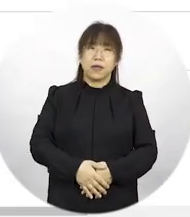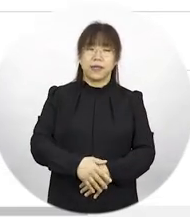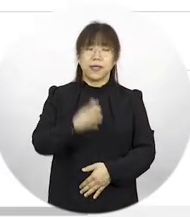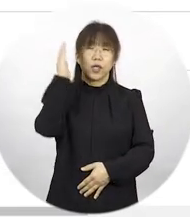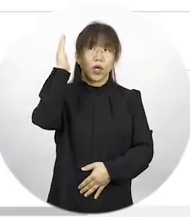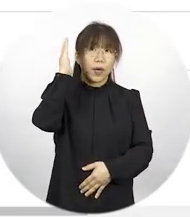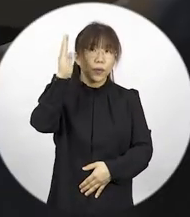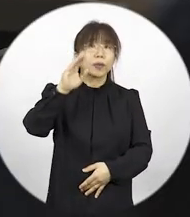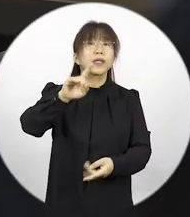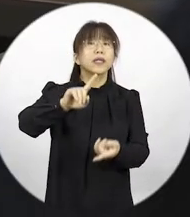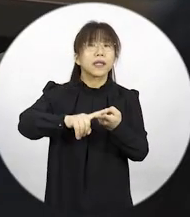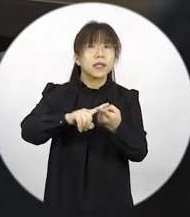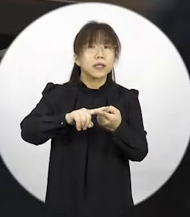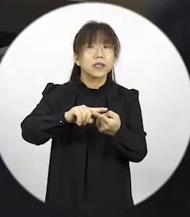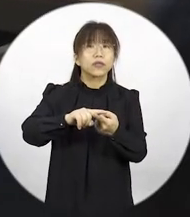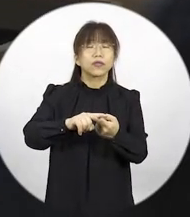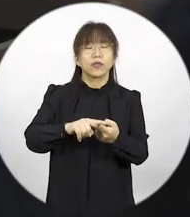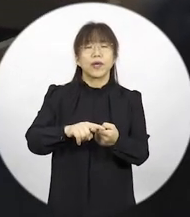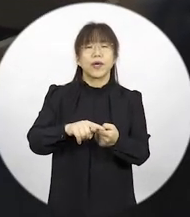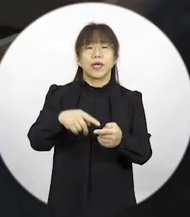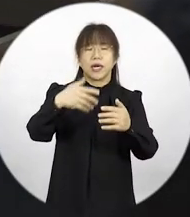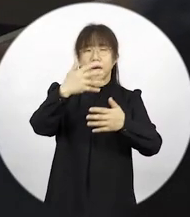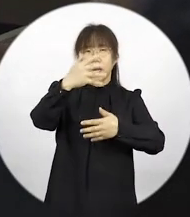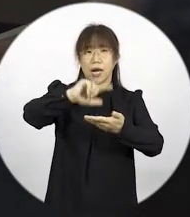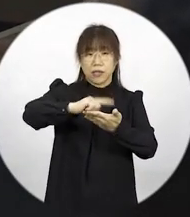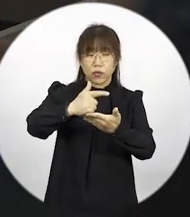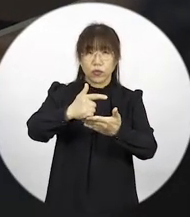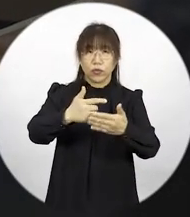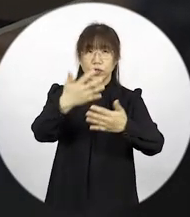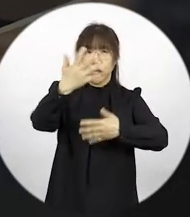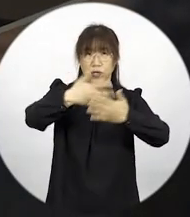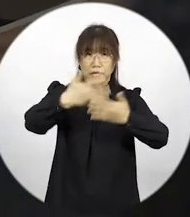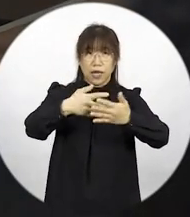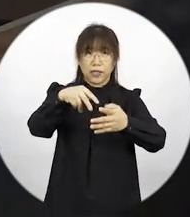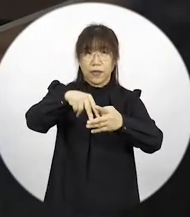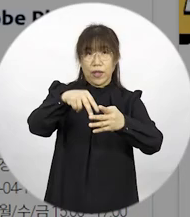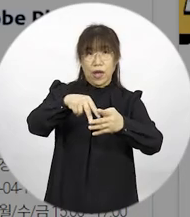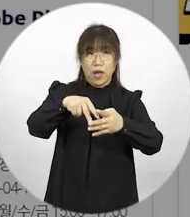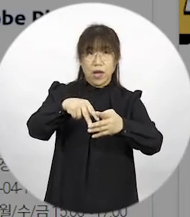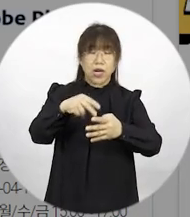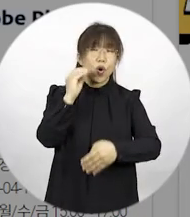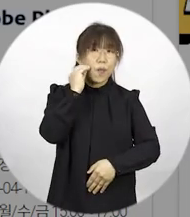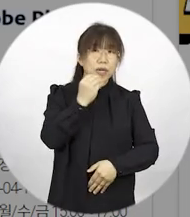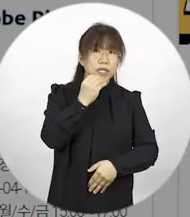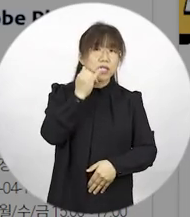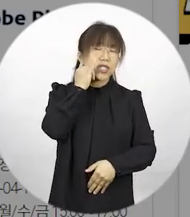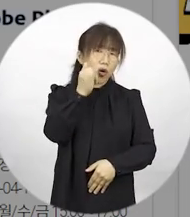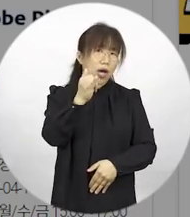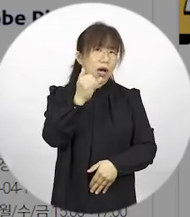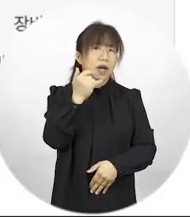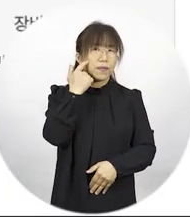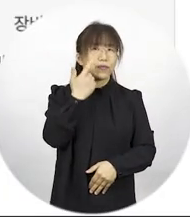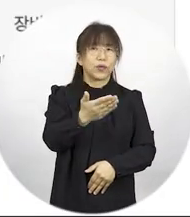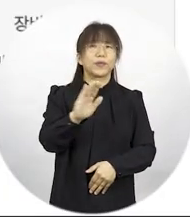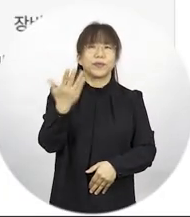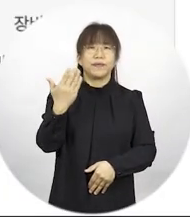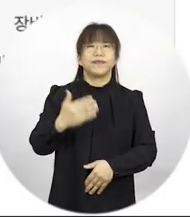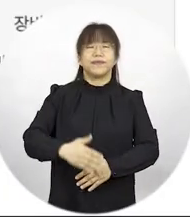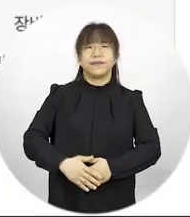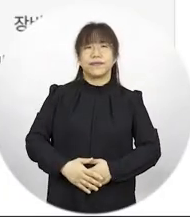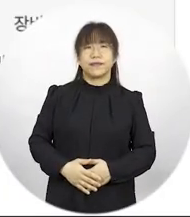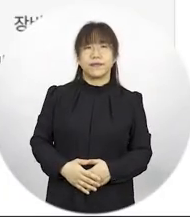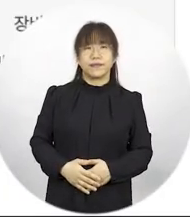수 있습니다. 강의에 대한 자세한 내용은 강서구 영상미디어센터 홈페이지나 전화로 문의하면 됩니다.